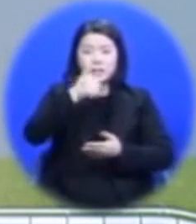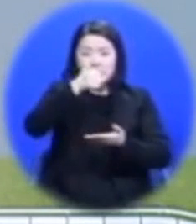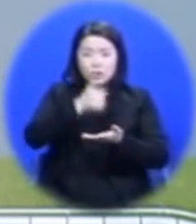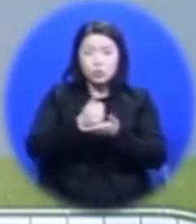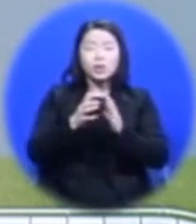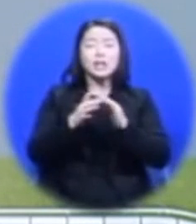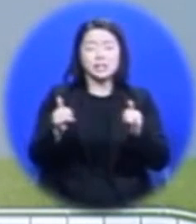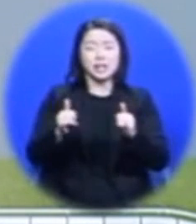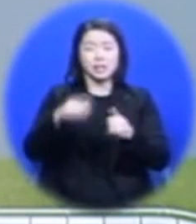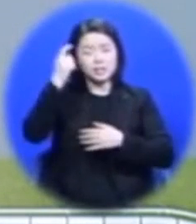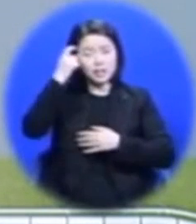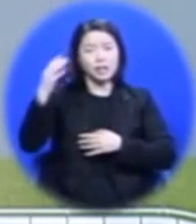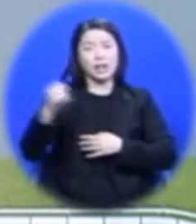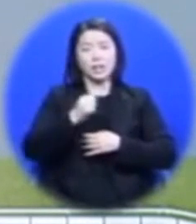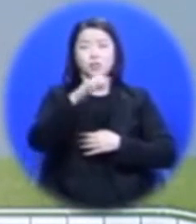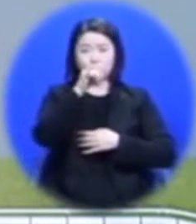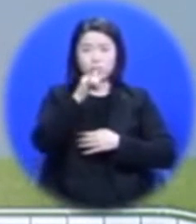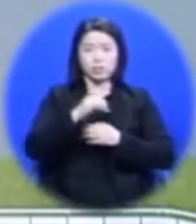죄인이다라는 생각을 가지고 있었어요.